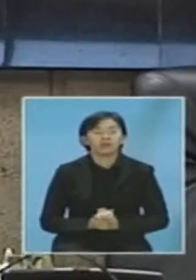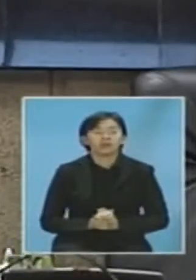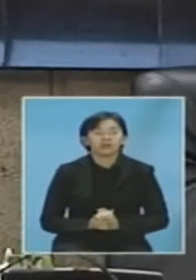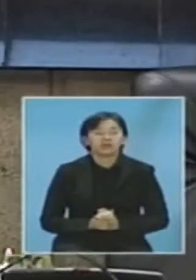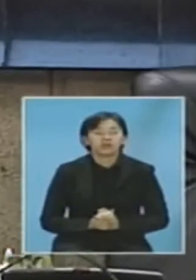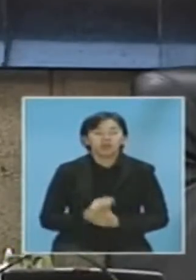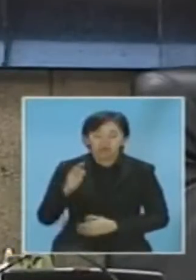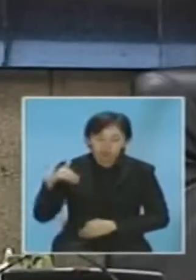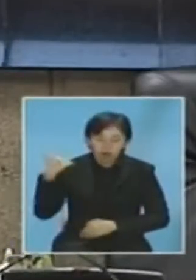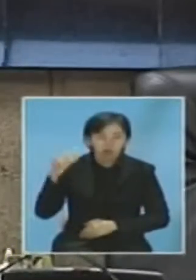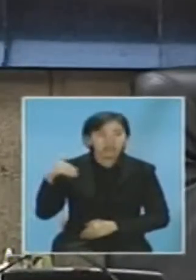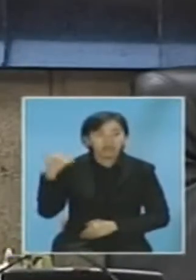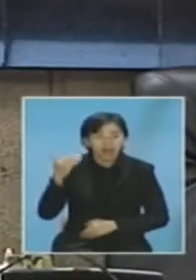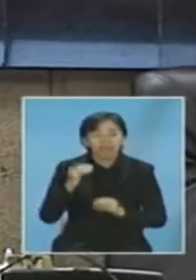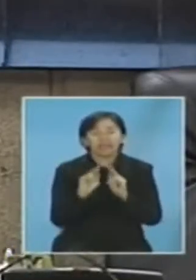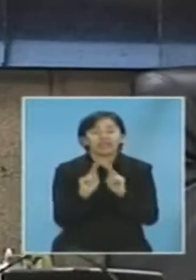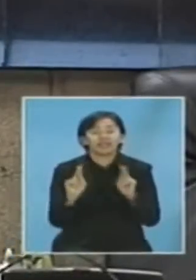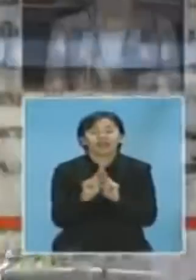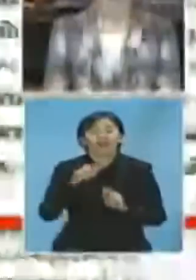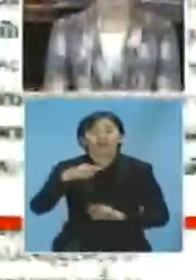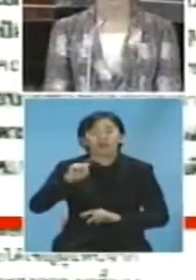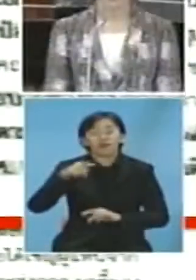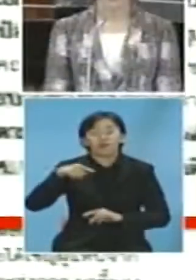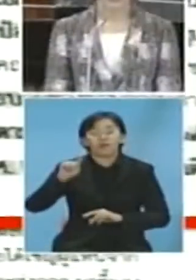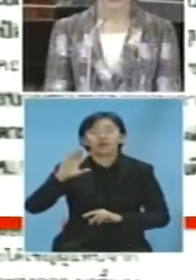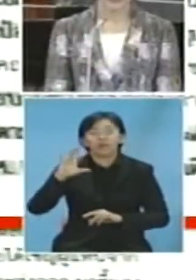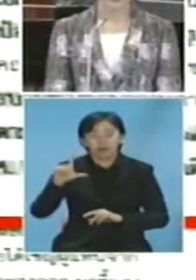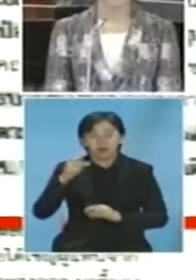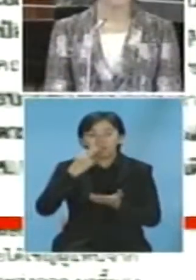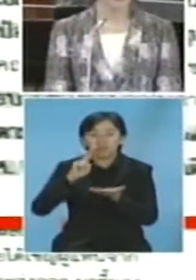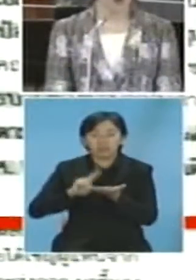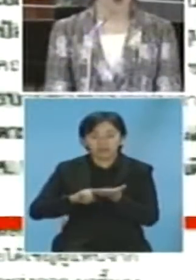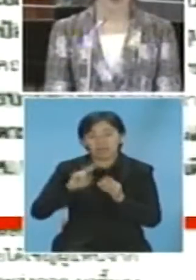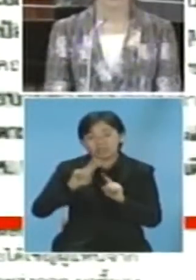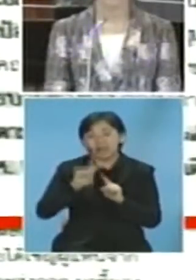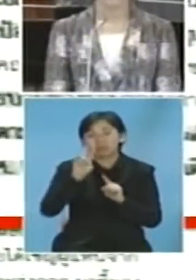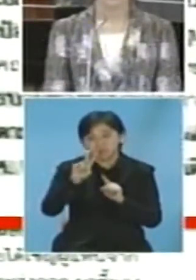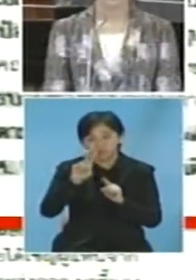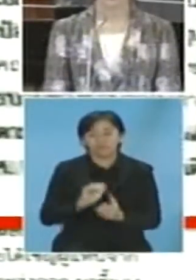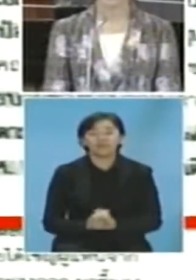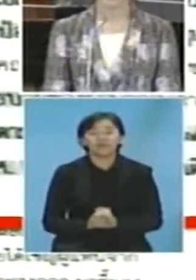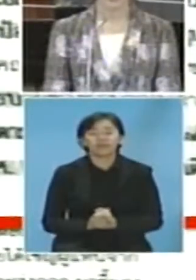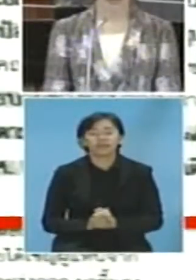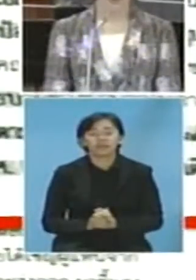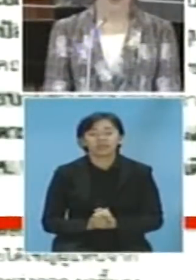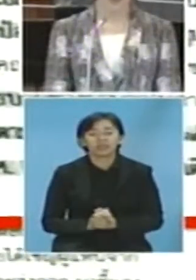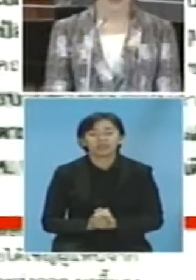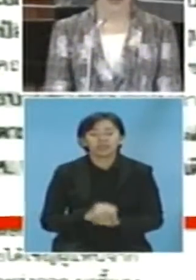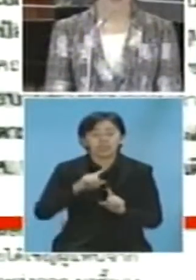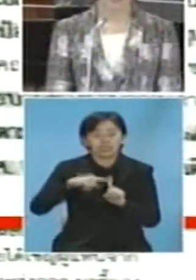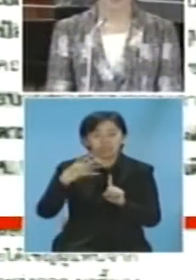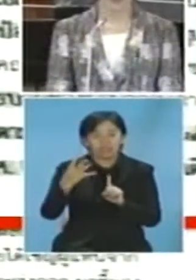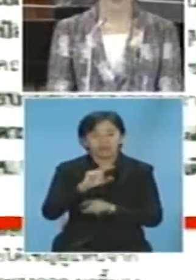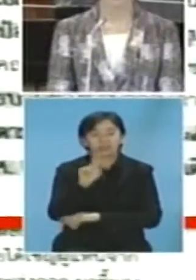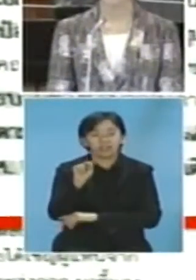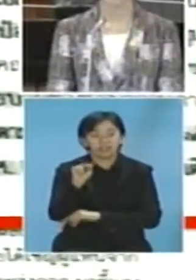ต่อมานะคะคณะกรรมการปปช.ก็ได้มีหนังสือฉบับที่2ค่ะซึ่งลงวันที่30เมษาย